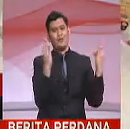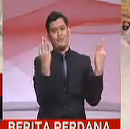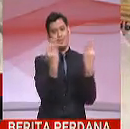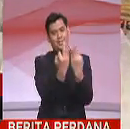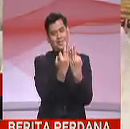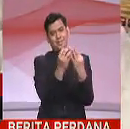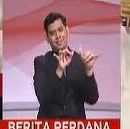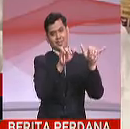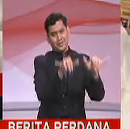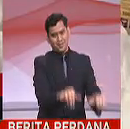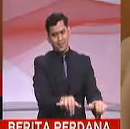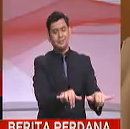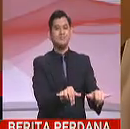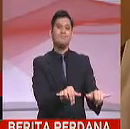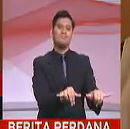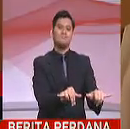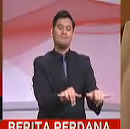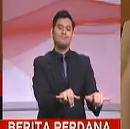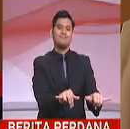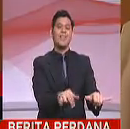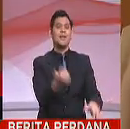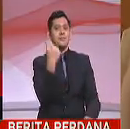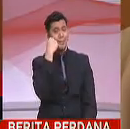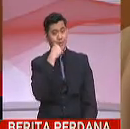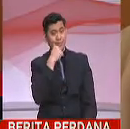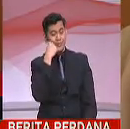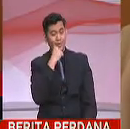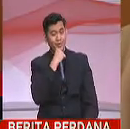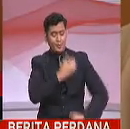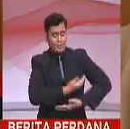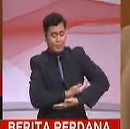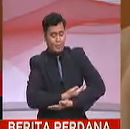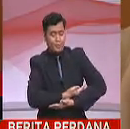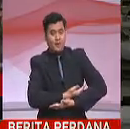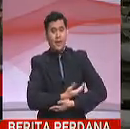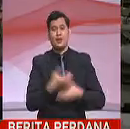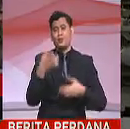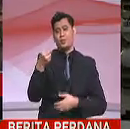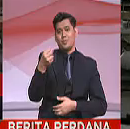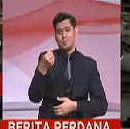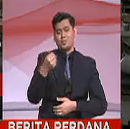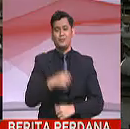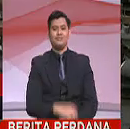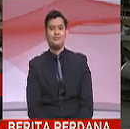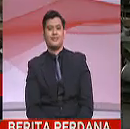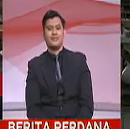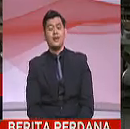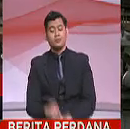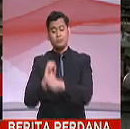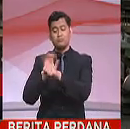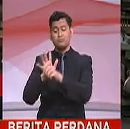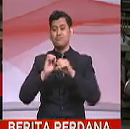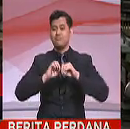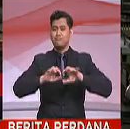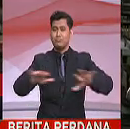berkeluarga, kepada wanita yang sedang menyusukan anak mereka. Pandemik COVID-19 dan bencana banjir yang